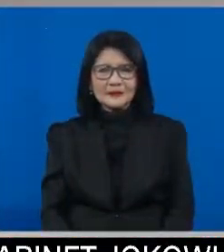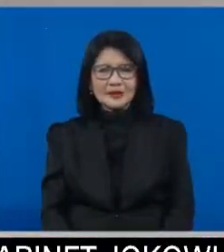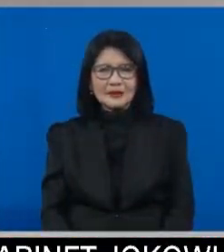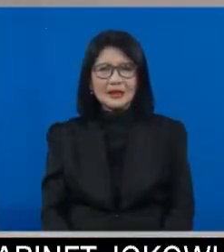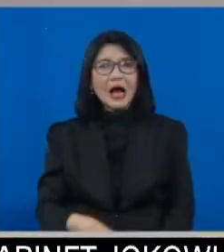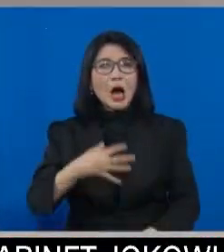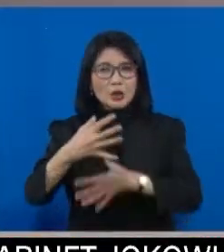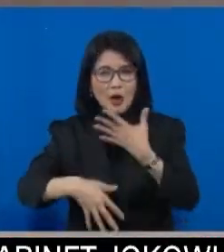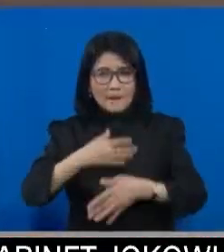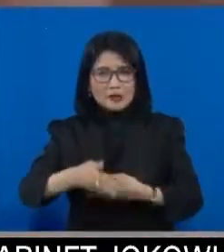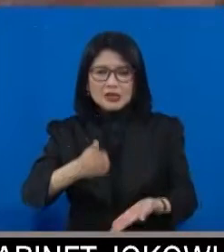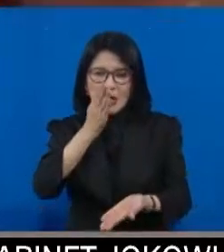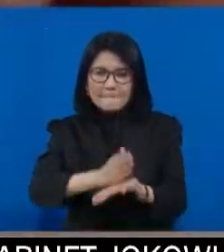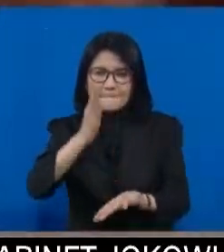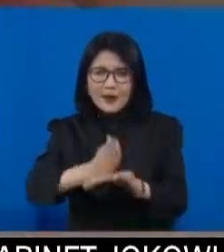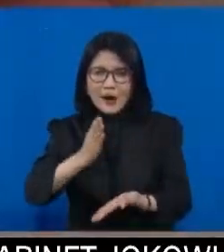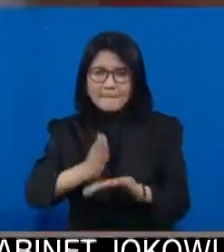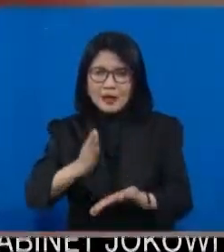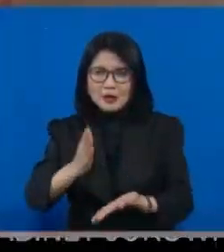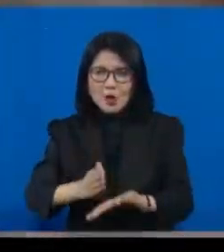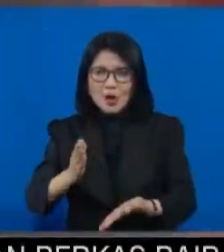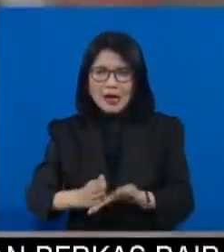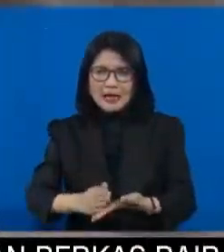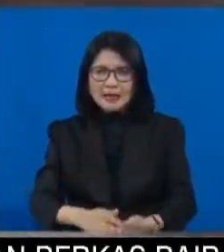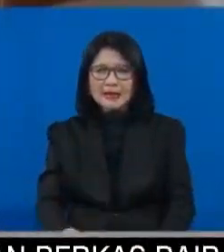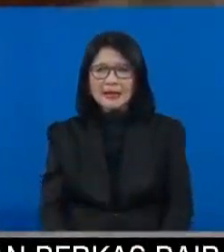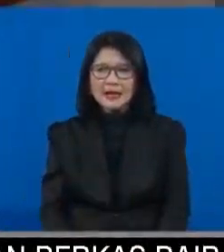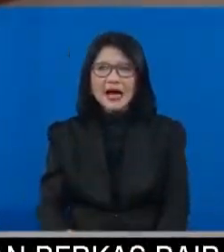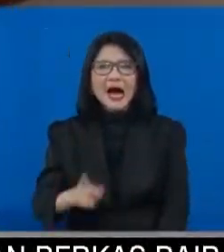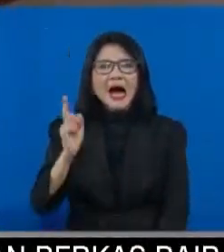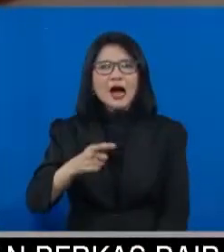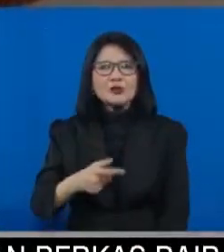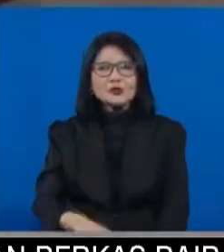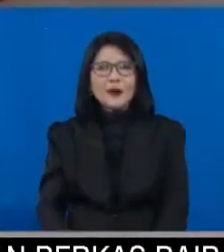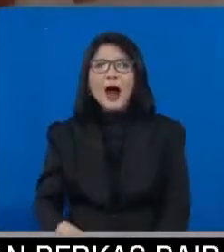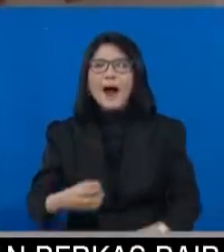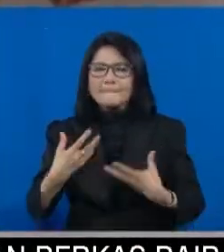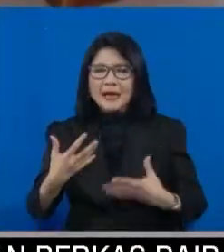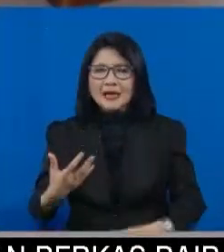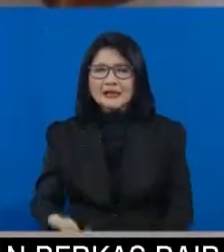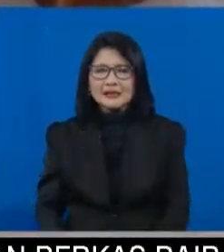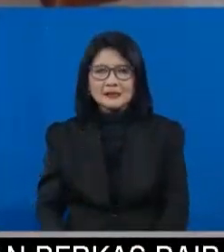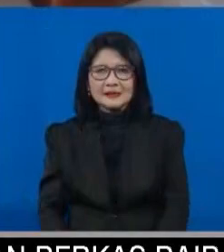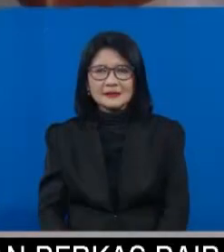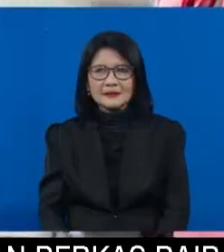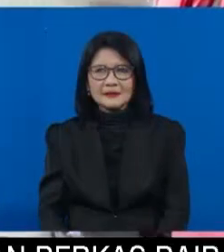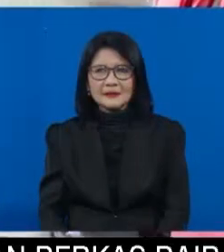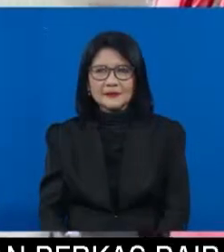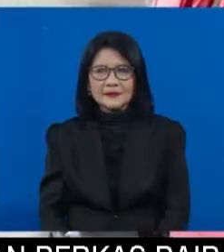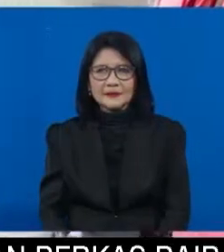Saat proses pemotongan, adonan tidak bisa dalam keadaan dingin karena tekstur akan menjadi keras dan sulit untuk